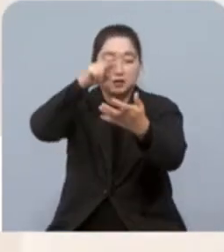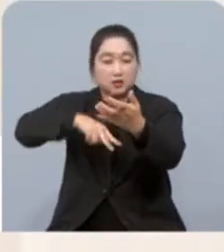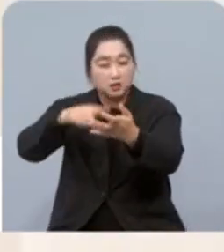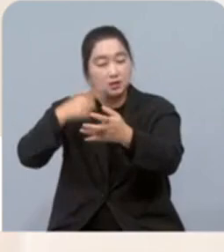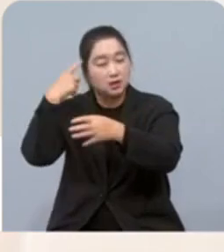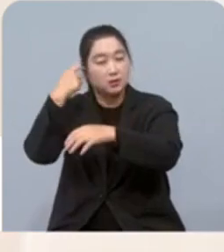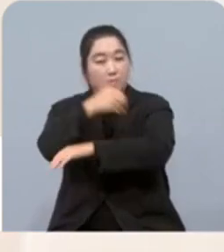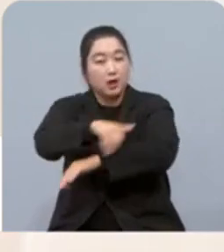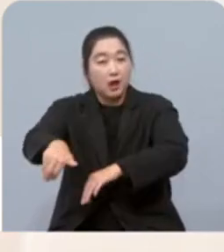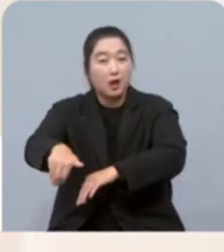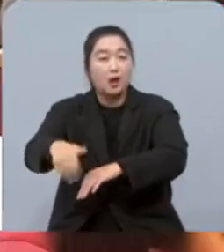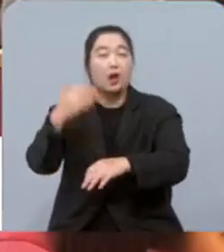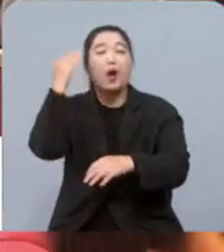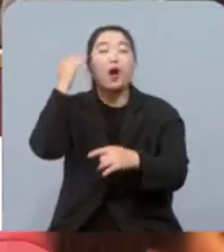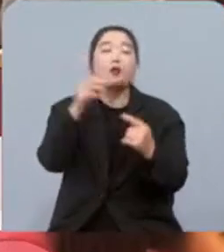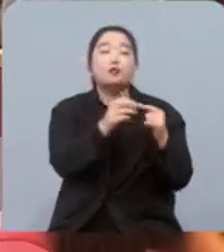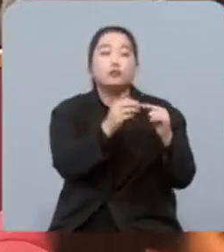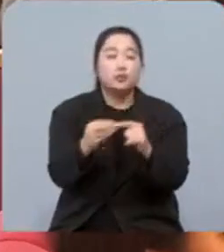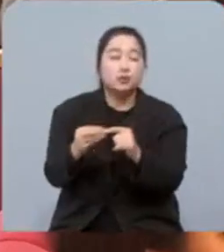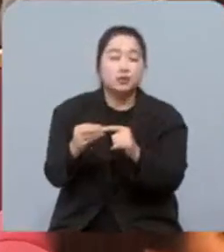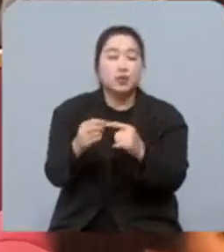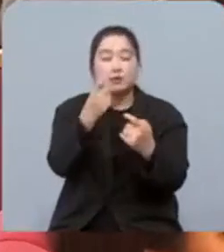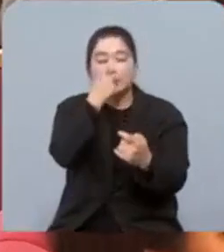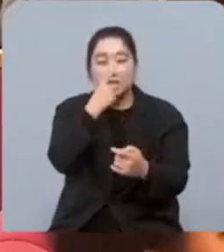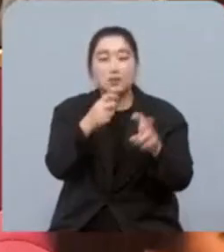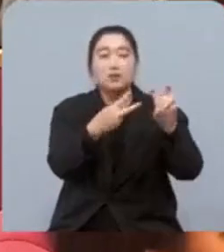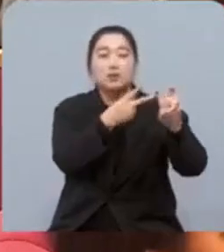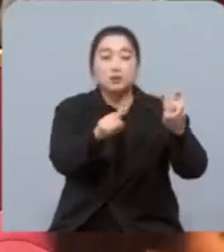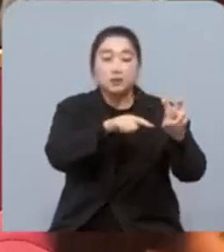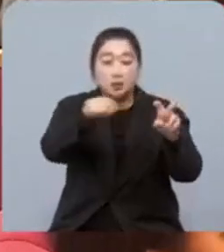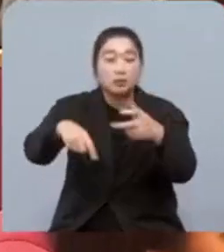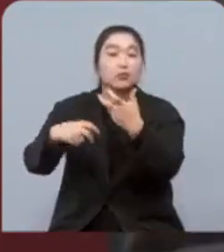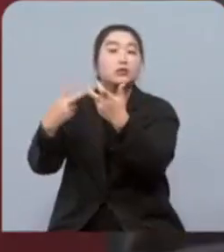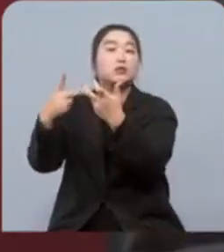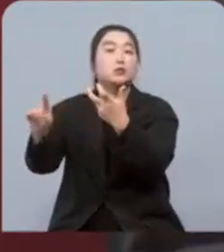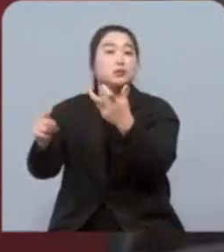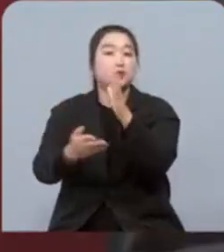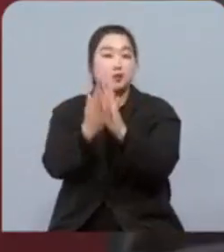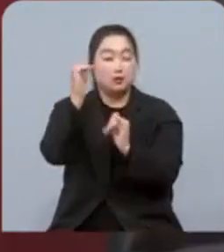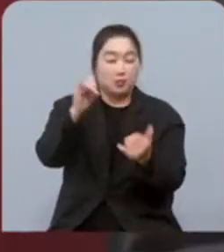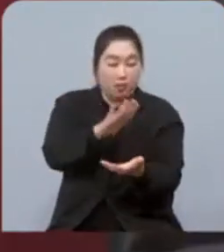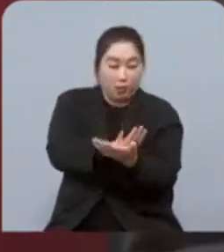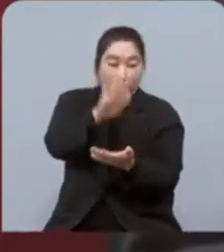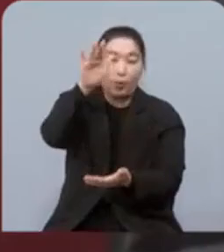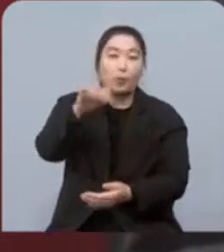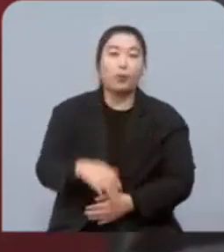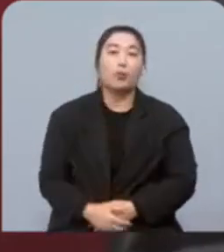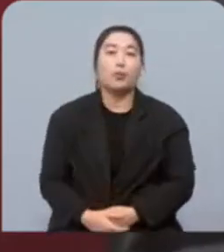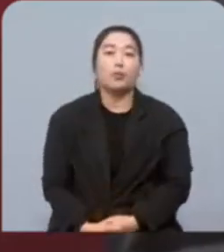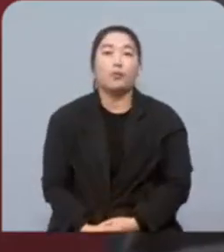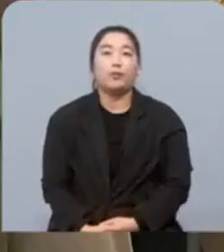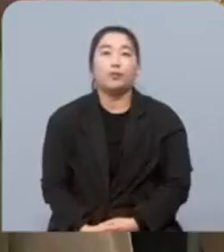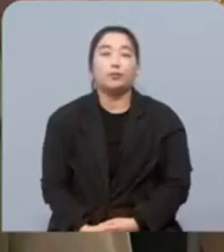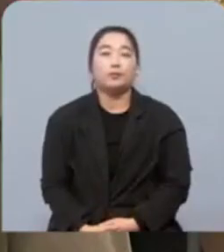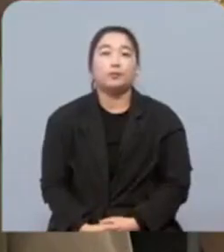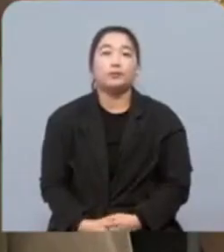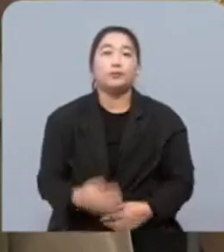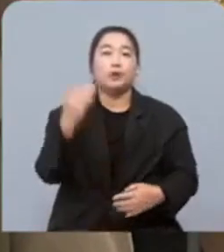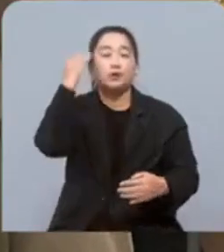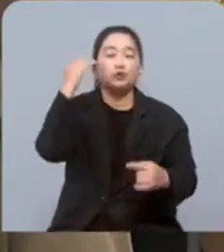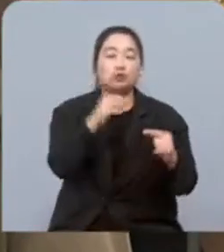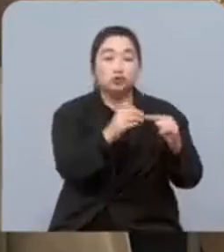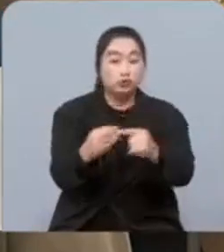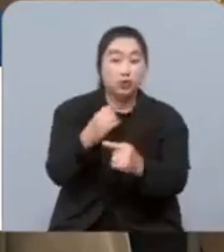전략까지 우리말에 대해 깊이 배우려는 20대부터 70대 시민들의 여리가 뜨겁습니다 국어만